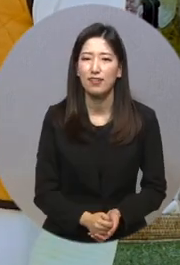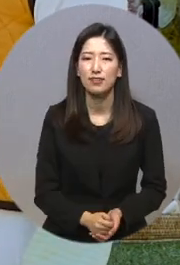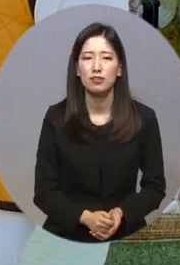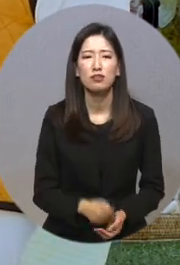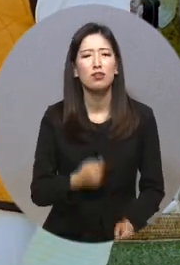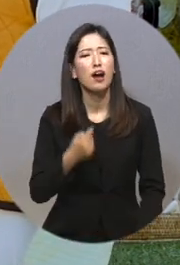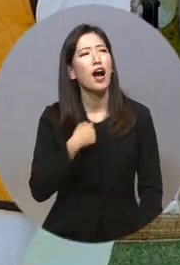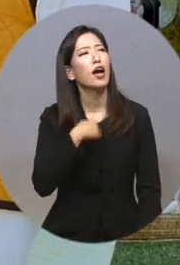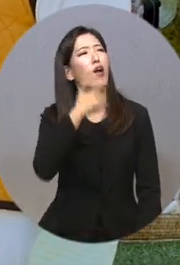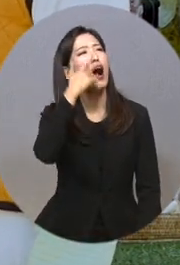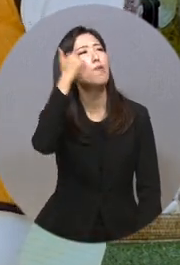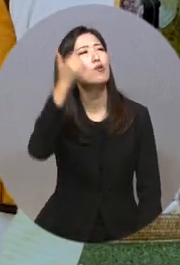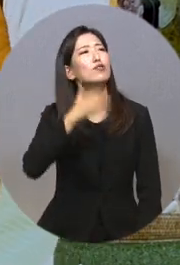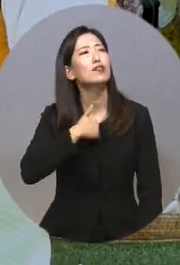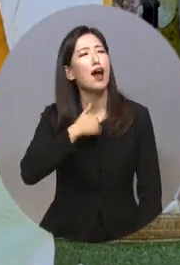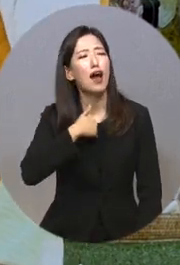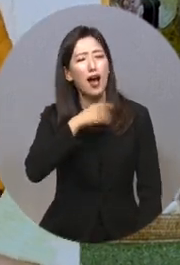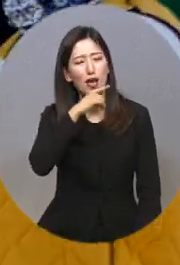왜 토마토를 안 사주셨어요?